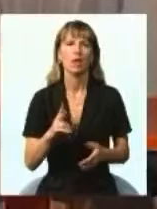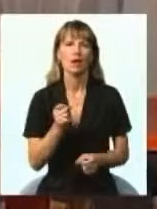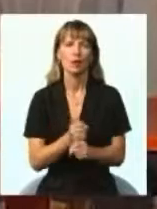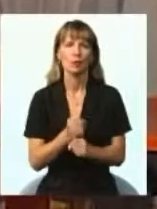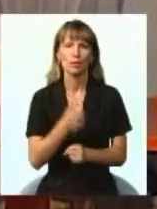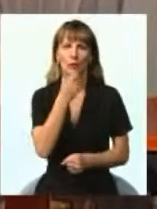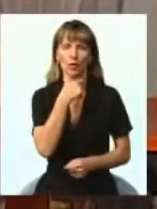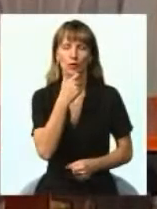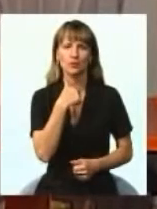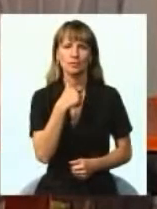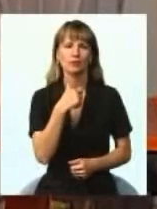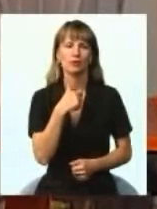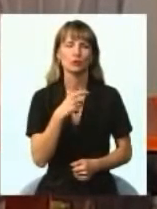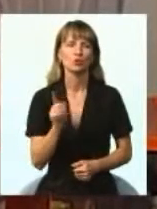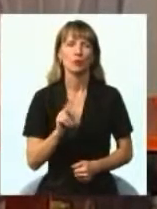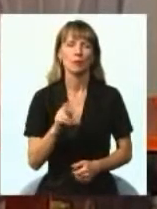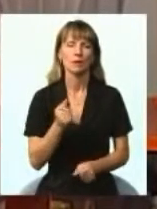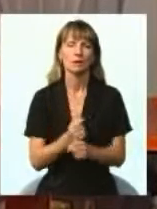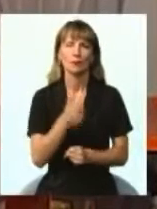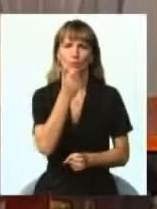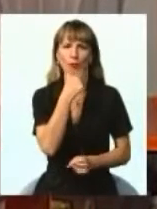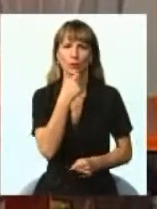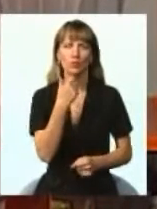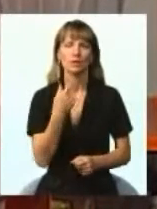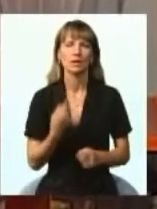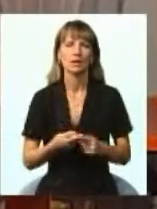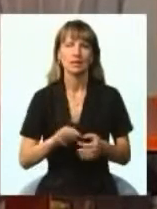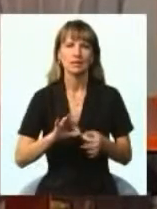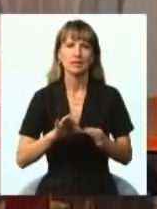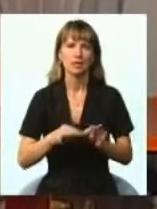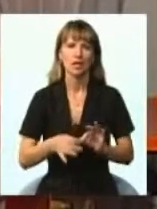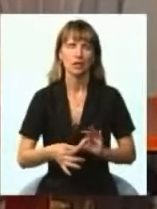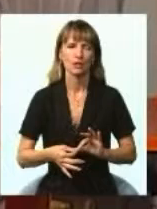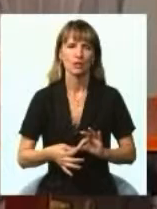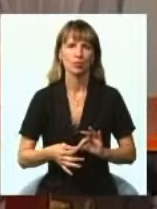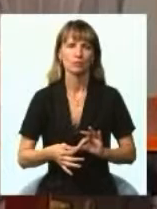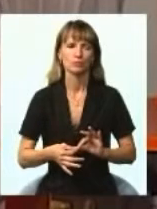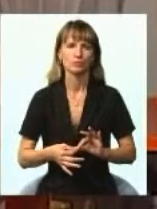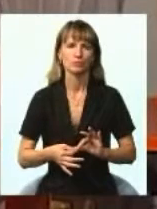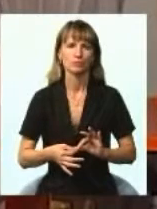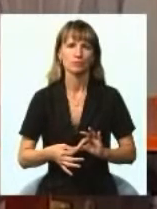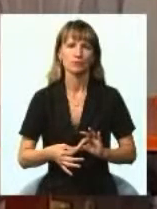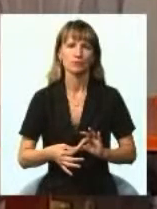морозиво? Щоб зробити морозиво, це дуже складно.